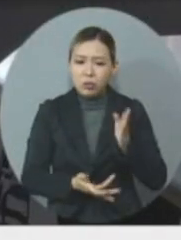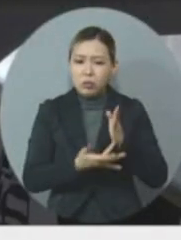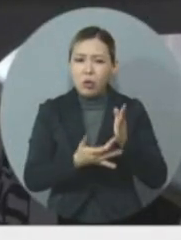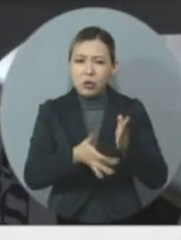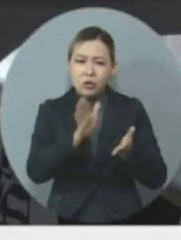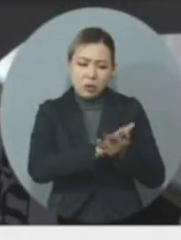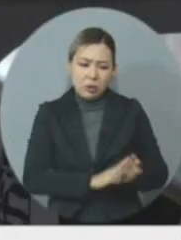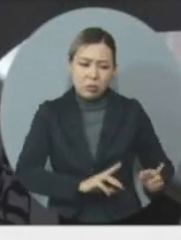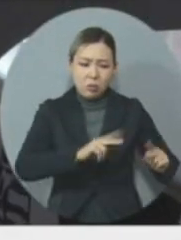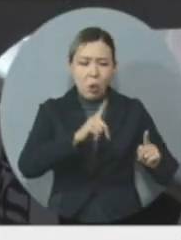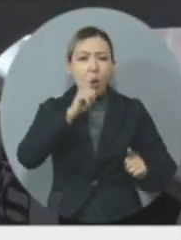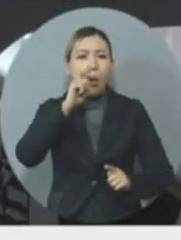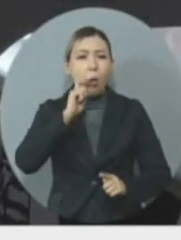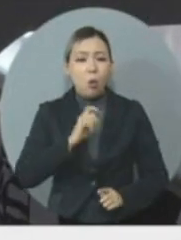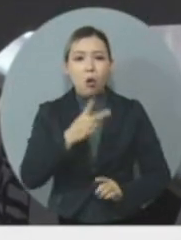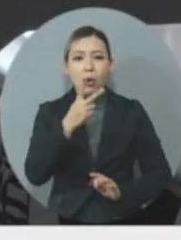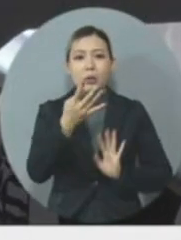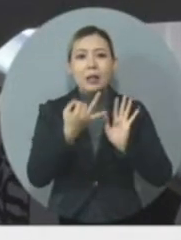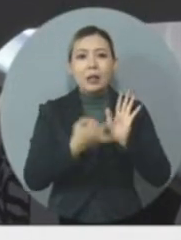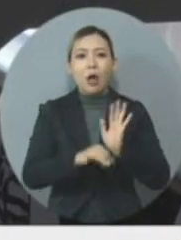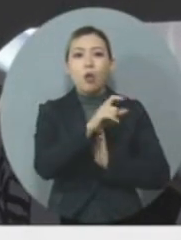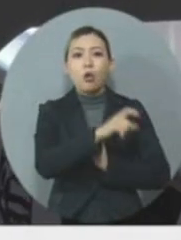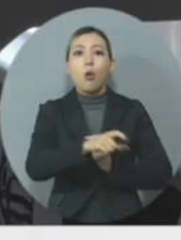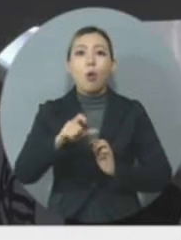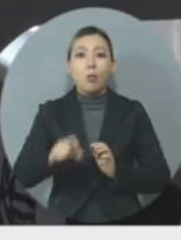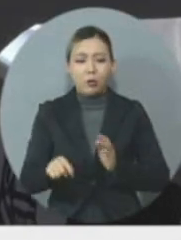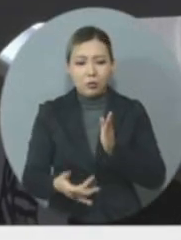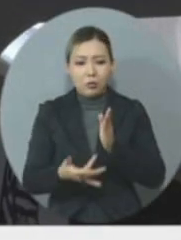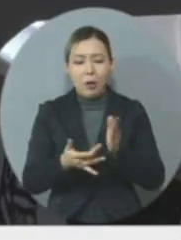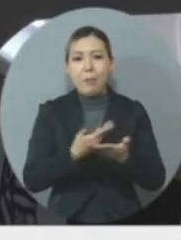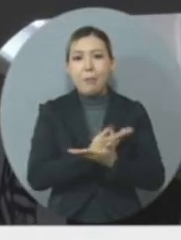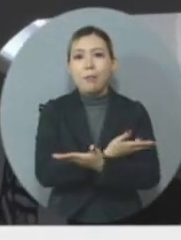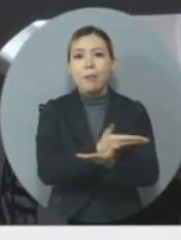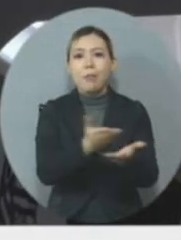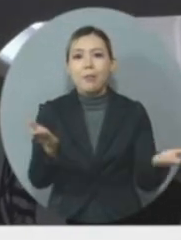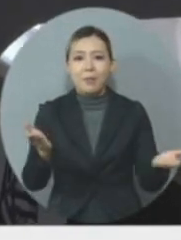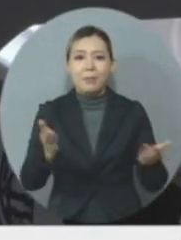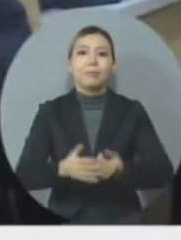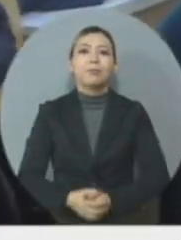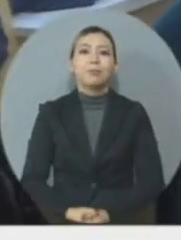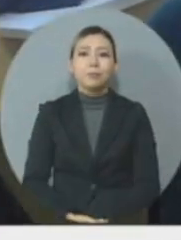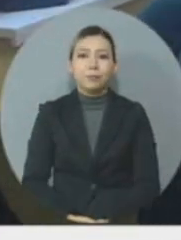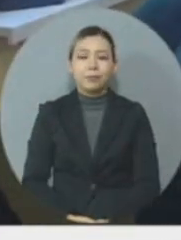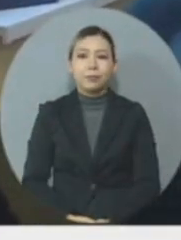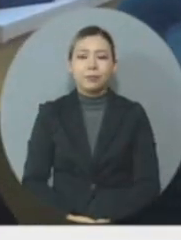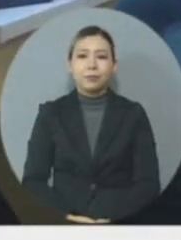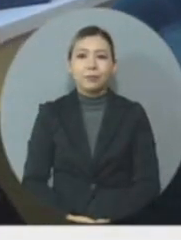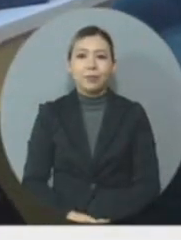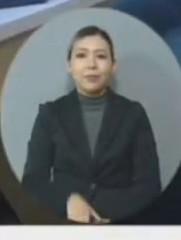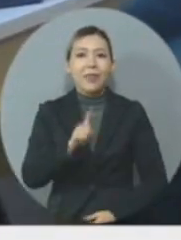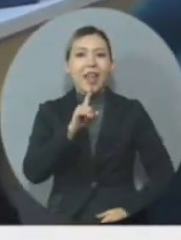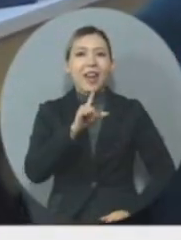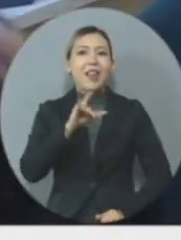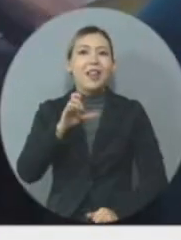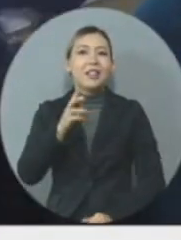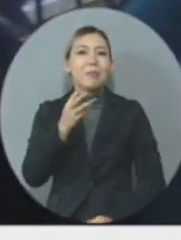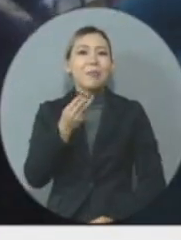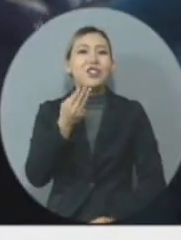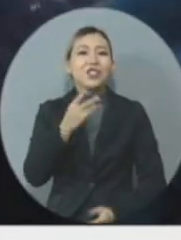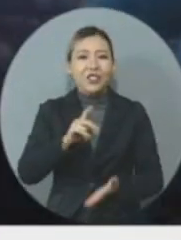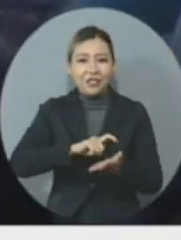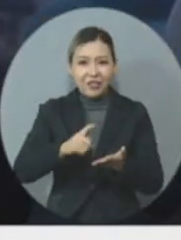шинжлэх хүсэлттэй 270 орчим иргэнд тоног төхөөрөмжийг гардуулан өгсөн байна. Хирээсний машин л гэж би